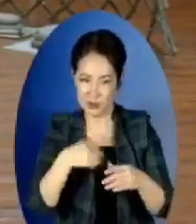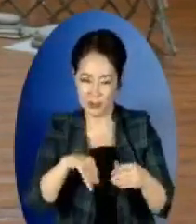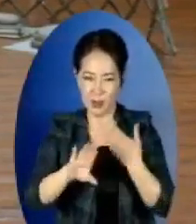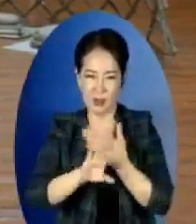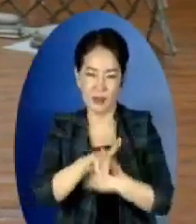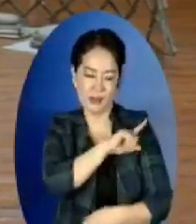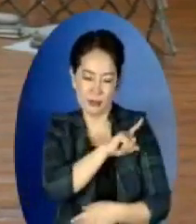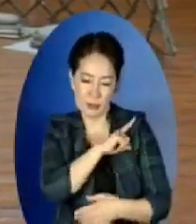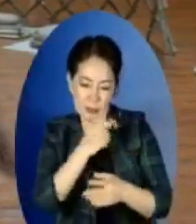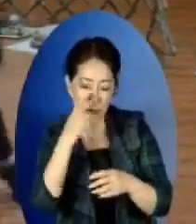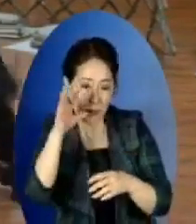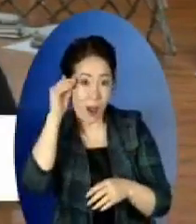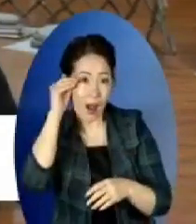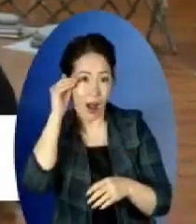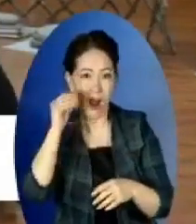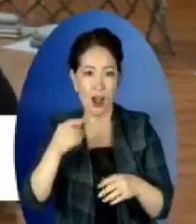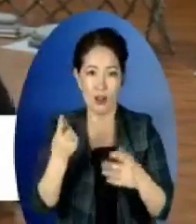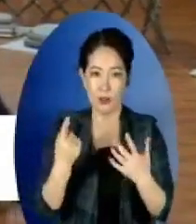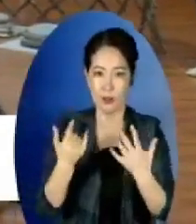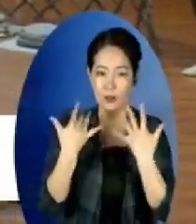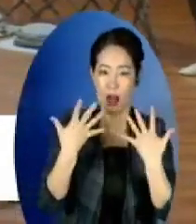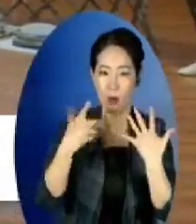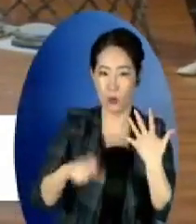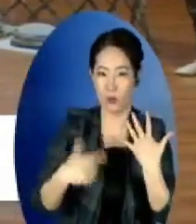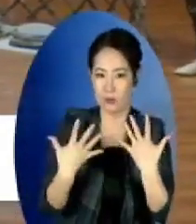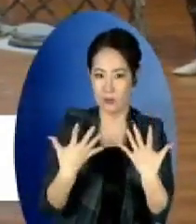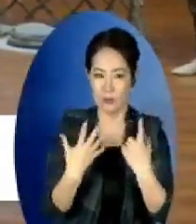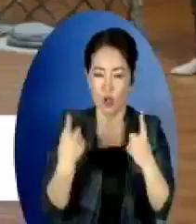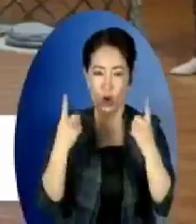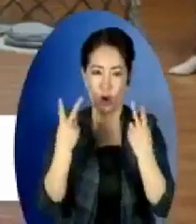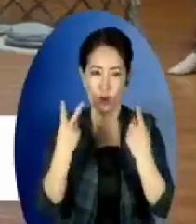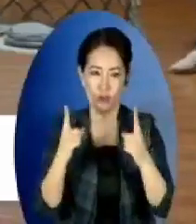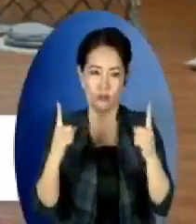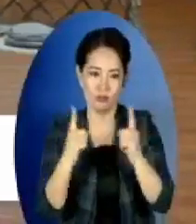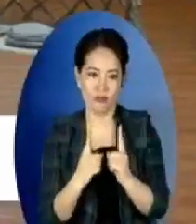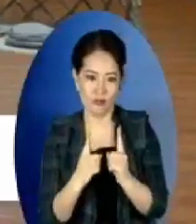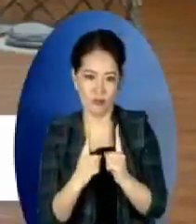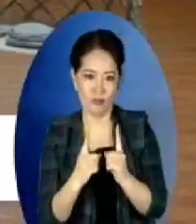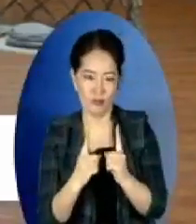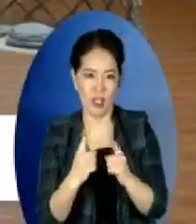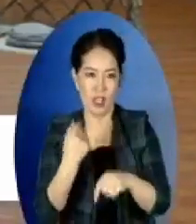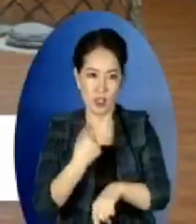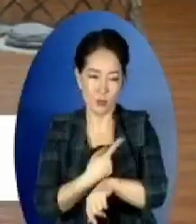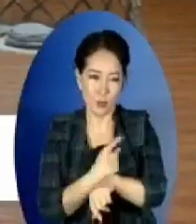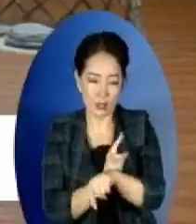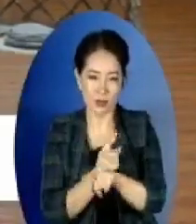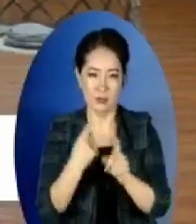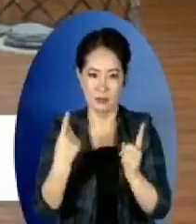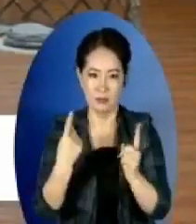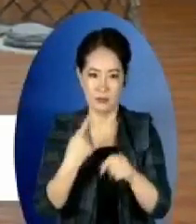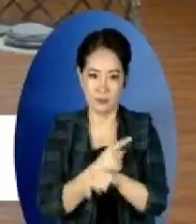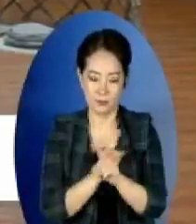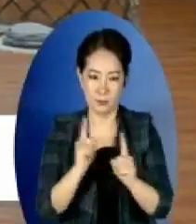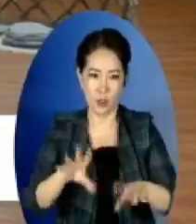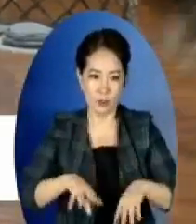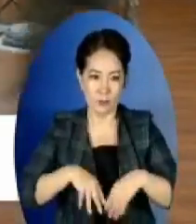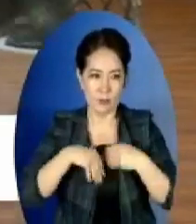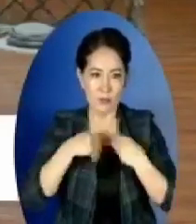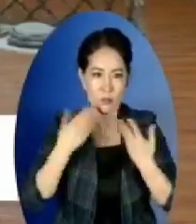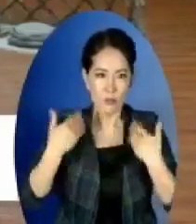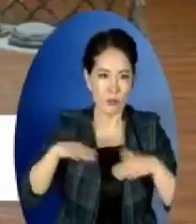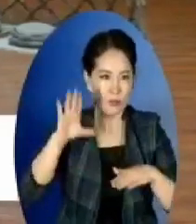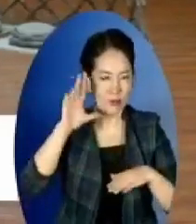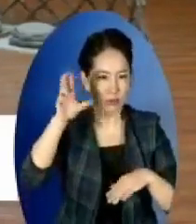хүртэлх бүжигчд оролцдог. Бүжигчд 2-2-оороо гарч ирэн тус бүр 1 минутын хугацаанд өөрсдийн дотоод мэдрэмж